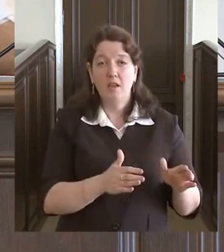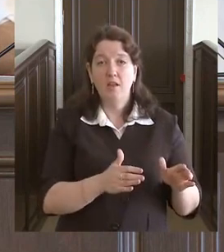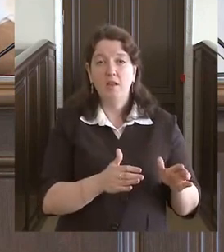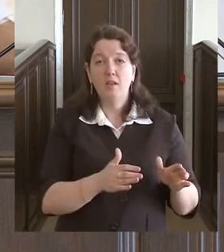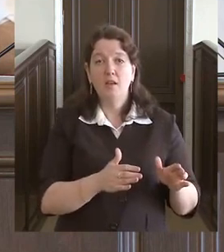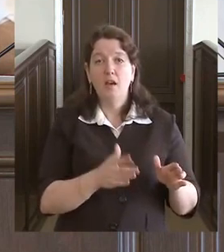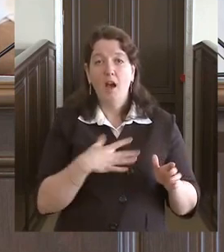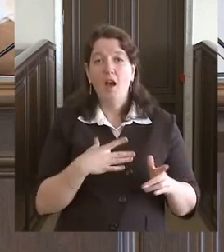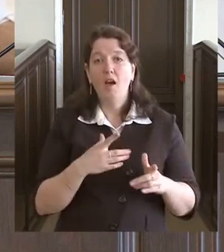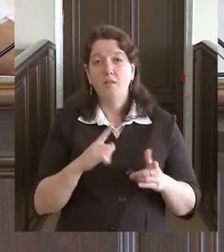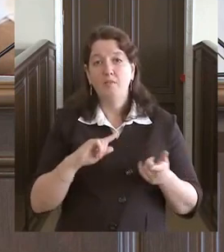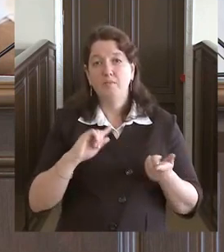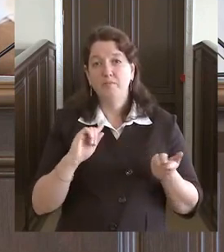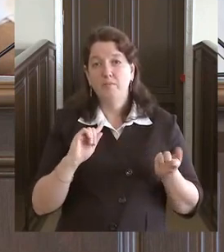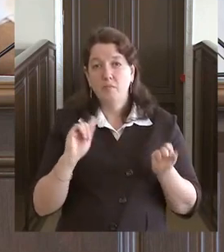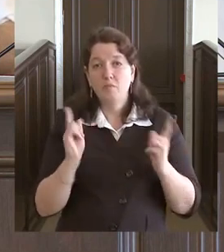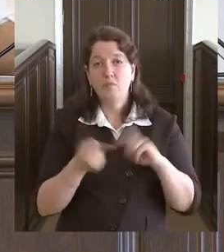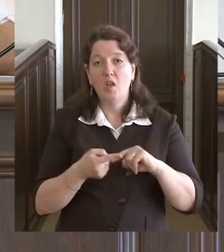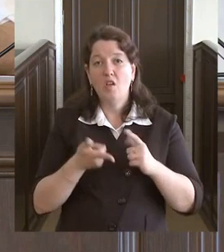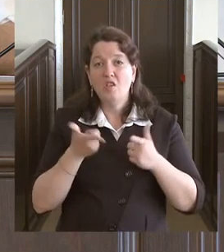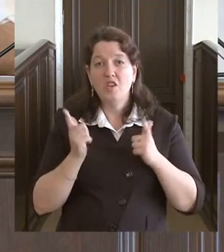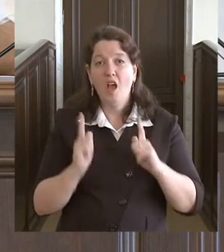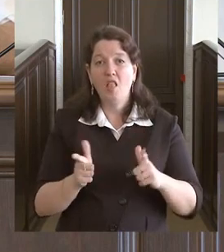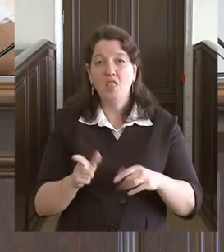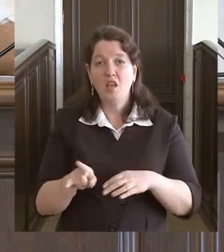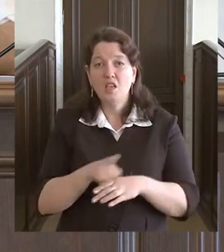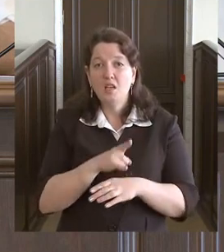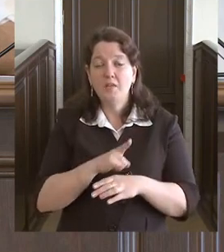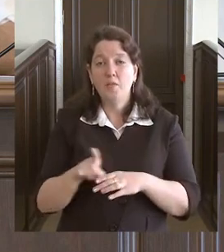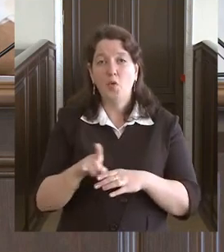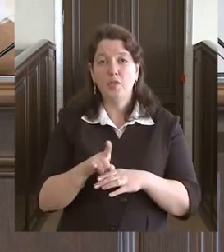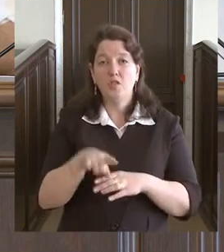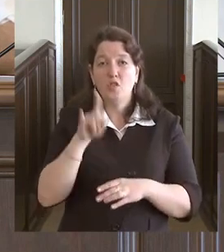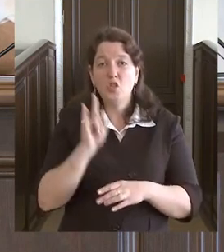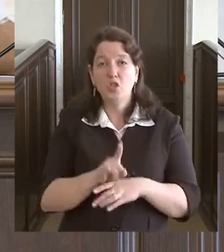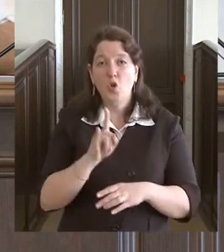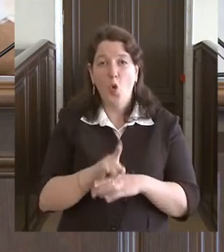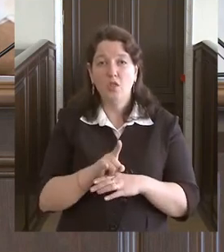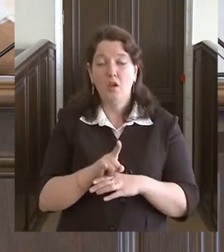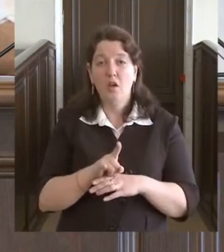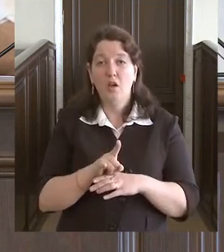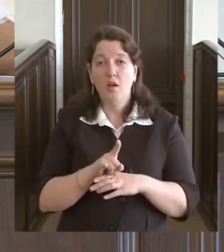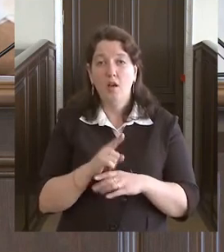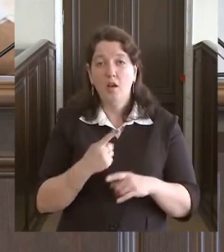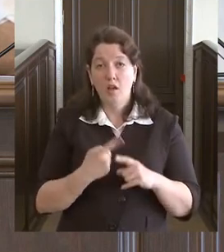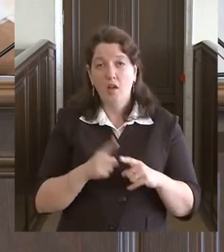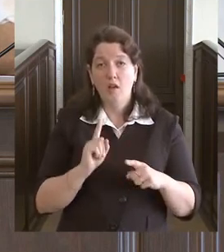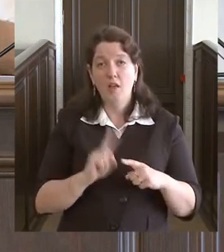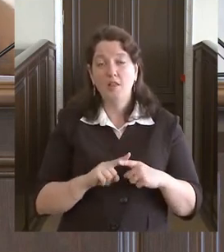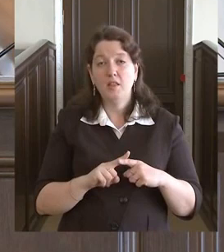и как такой а на самом деле лицемерит врет и лжет то то